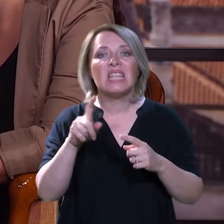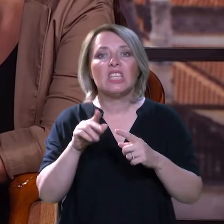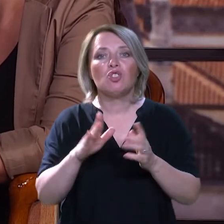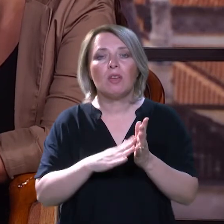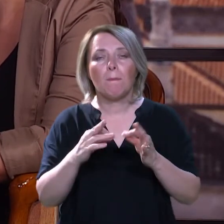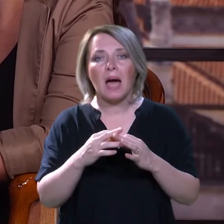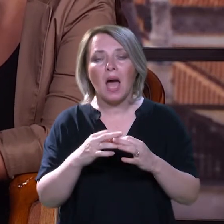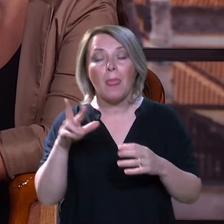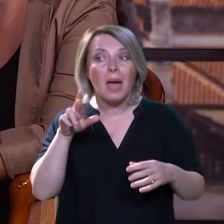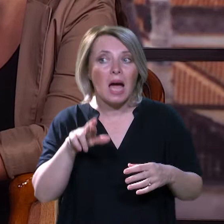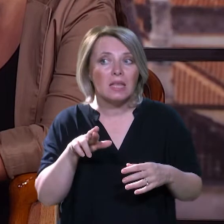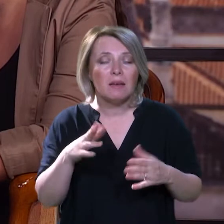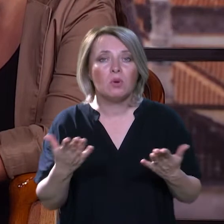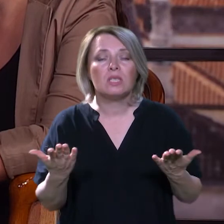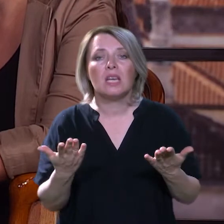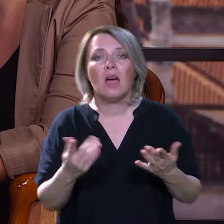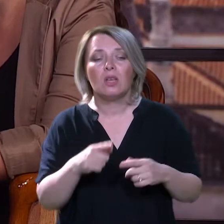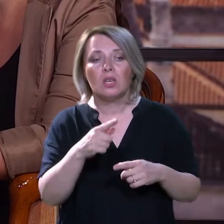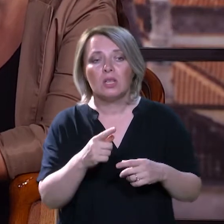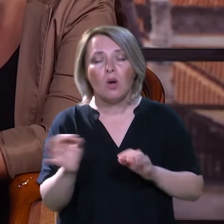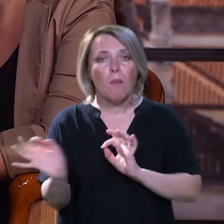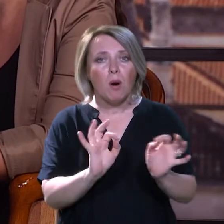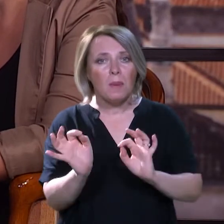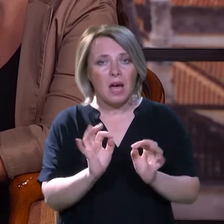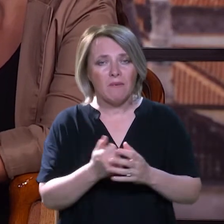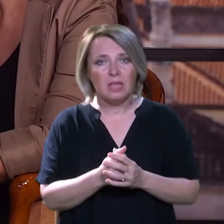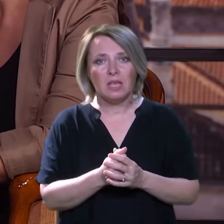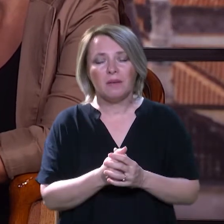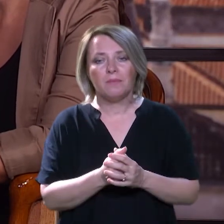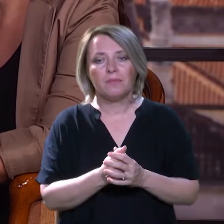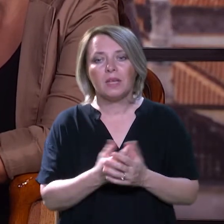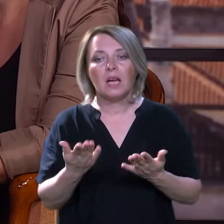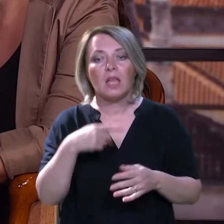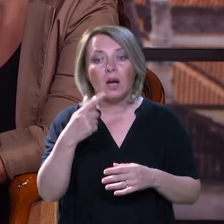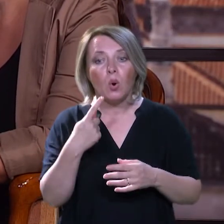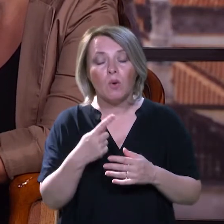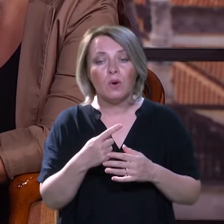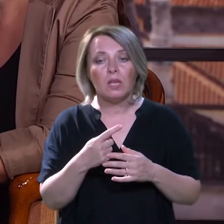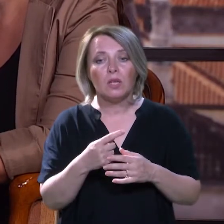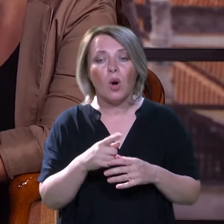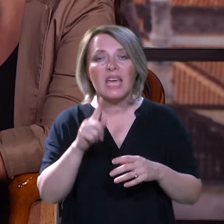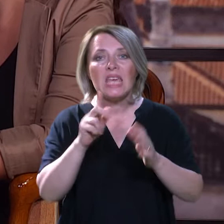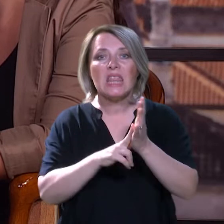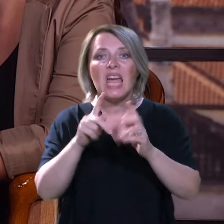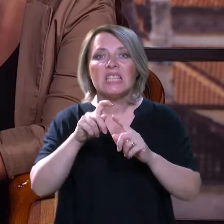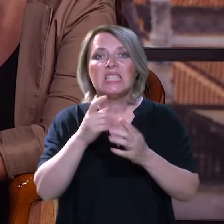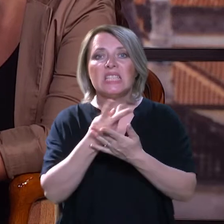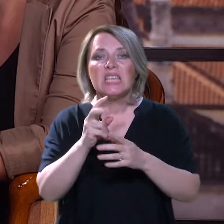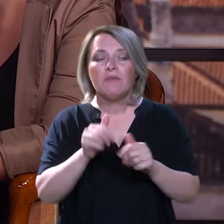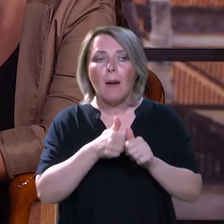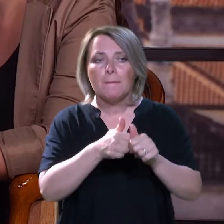vrtićima. Nadamo se nekako da će se i to popraviti. Kada govorite o